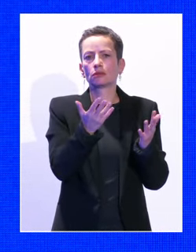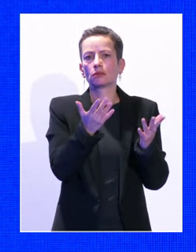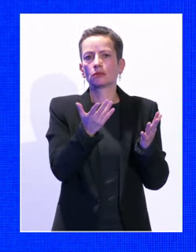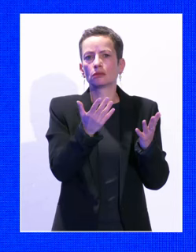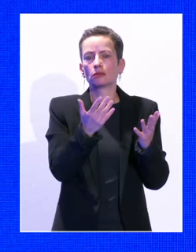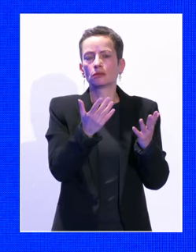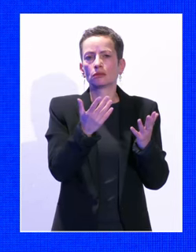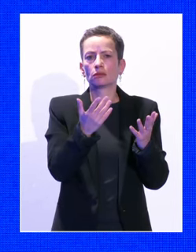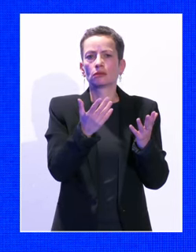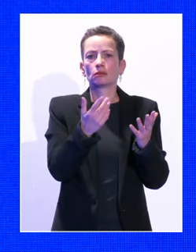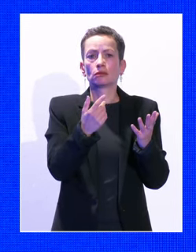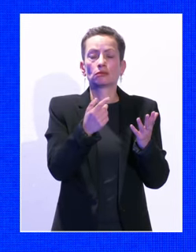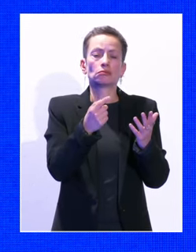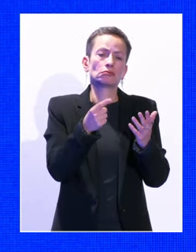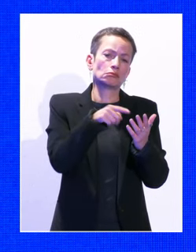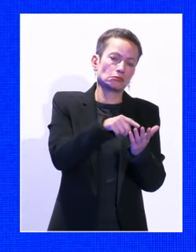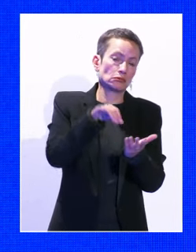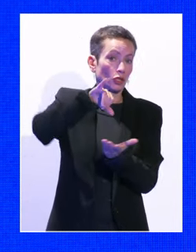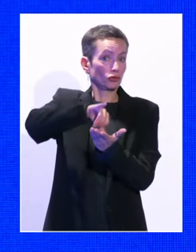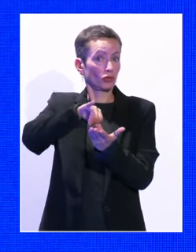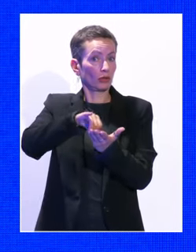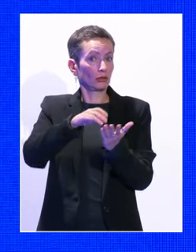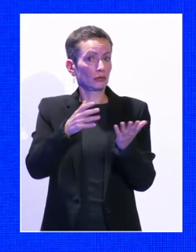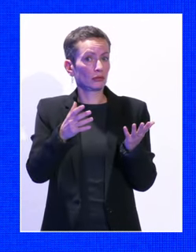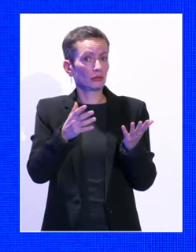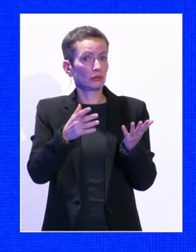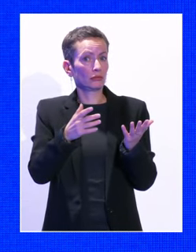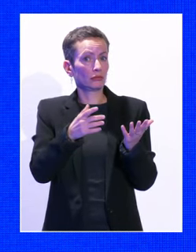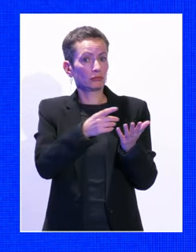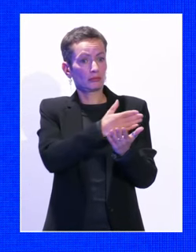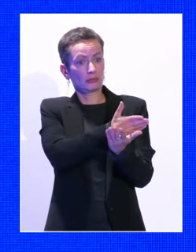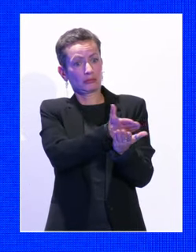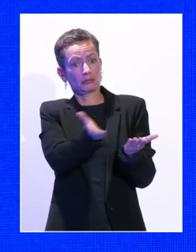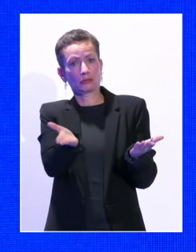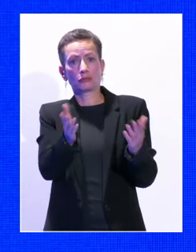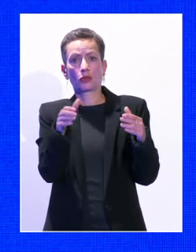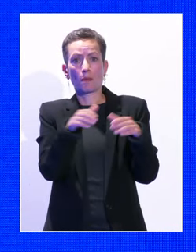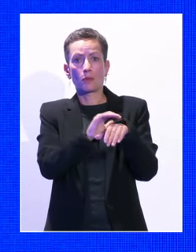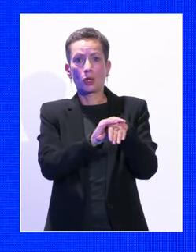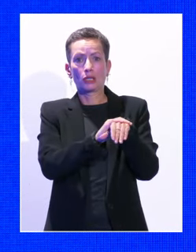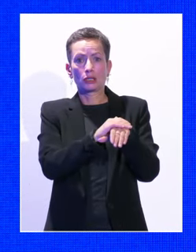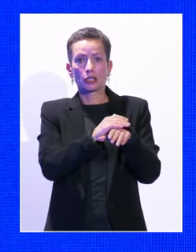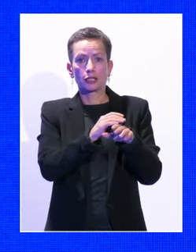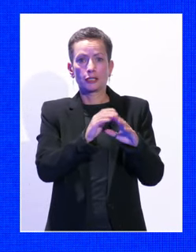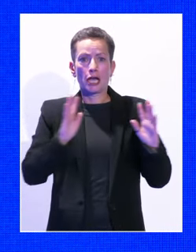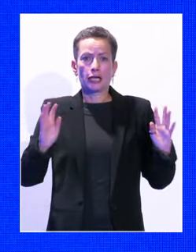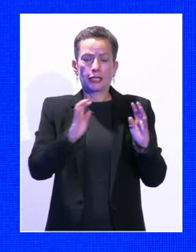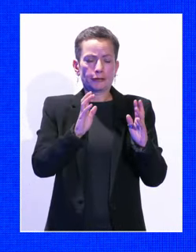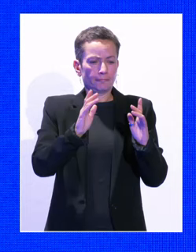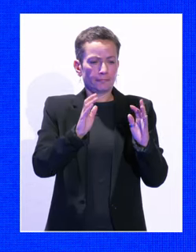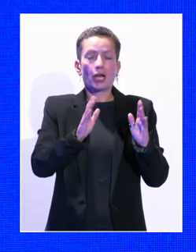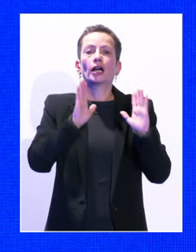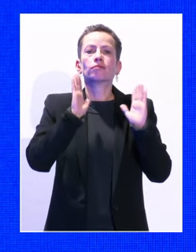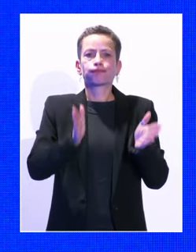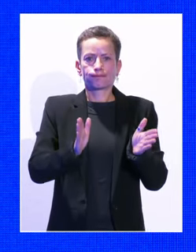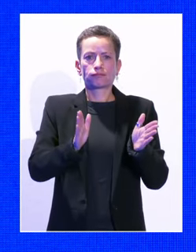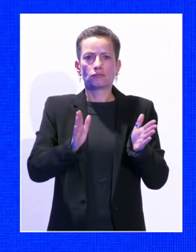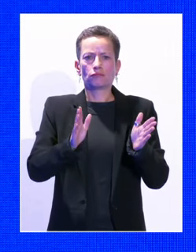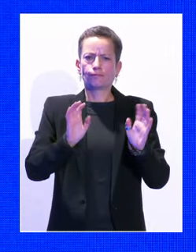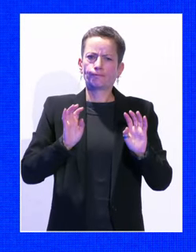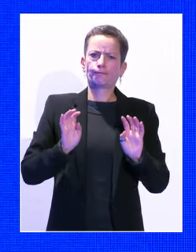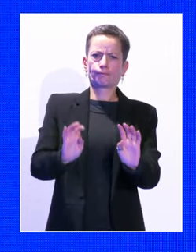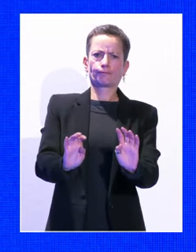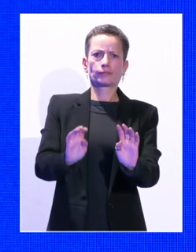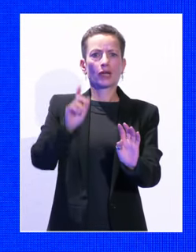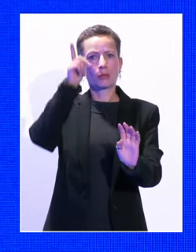au centre et Renaissance, toutes ces forces politiques ont décidé d'un front républicain